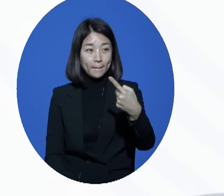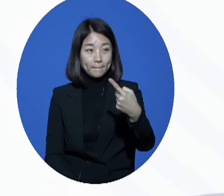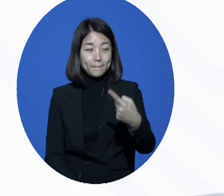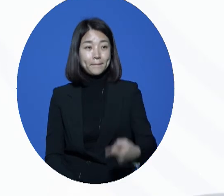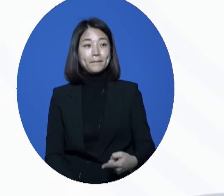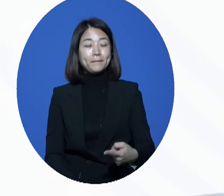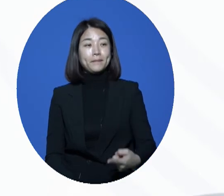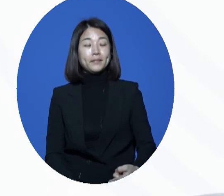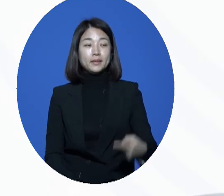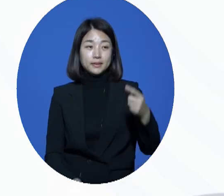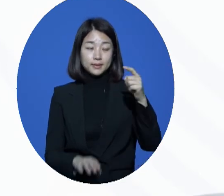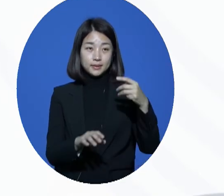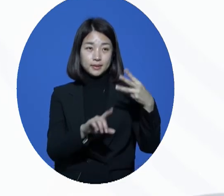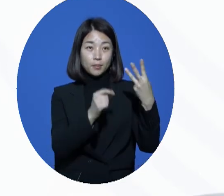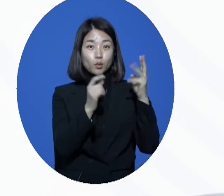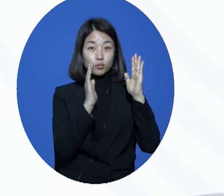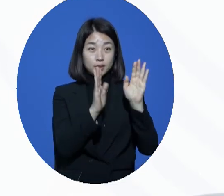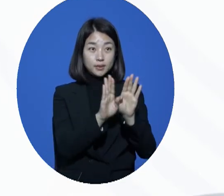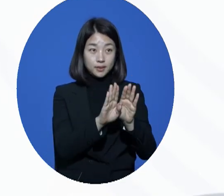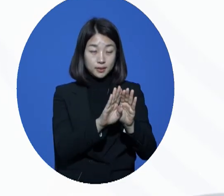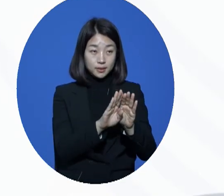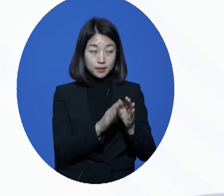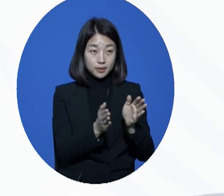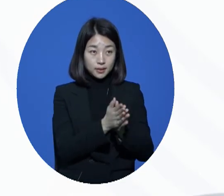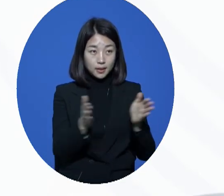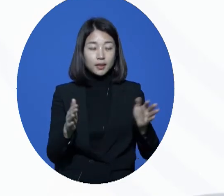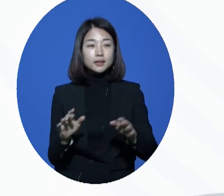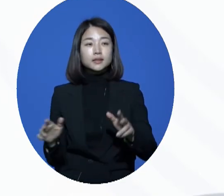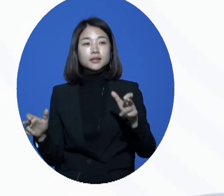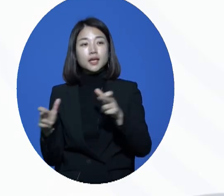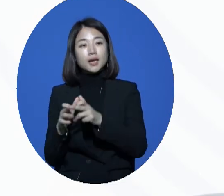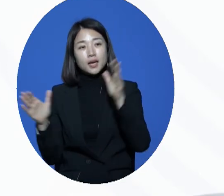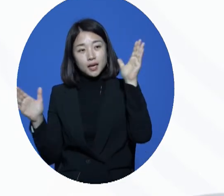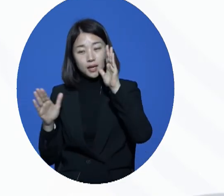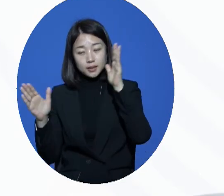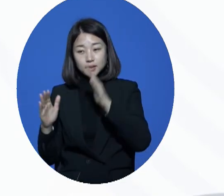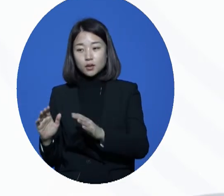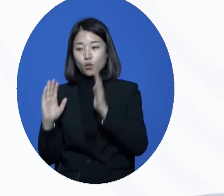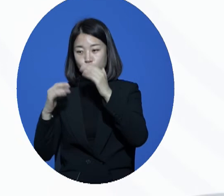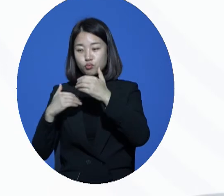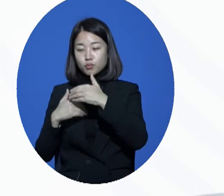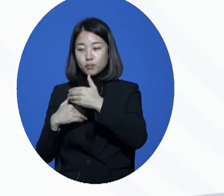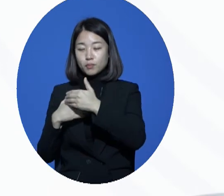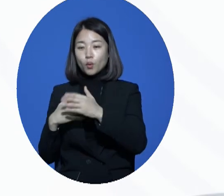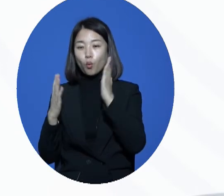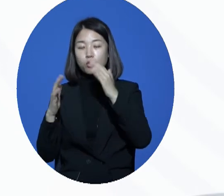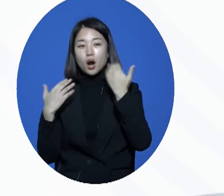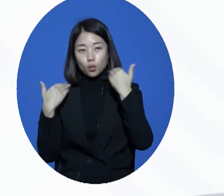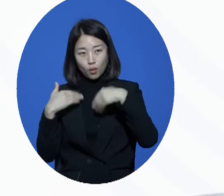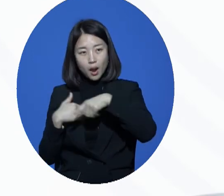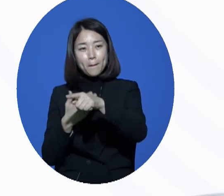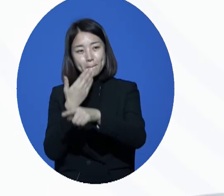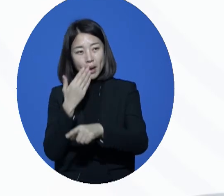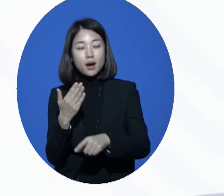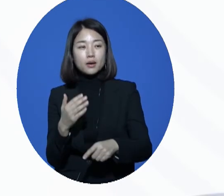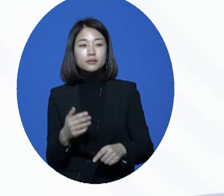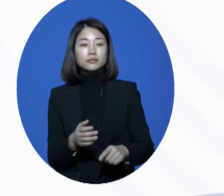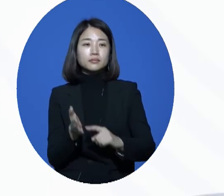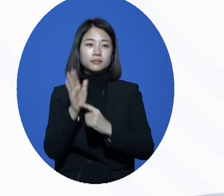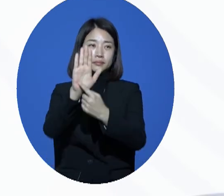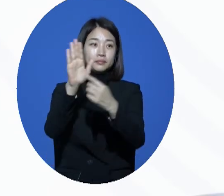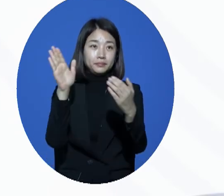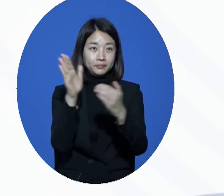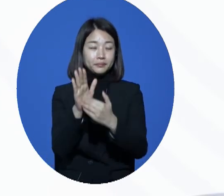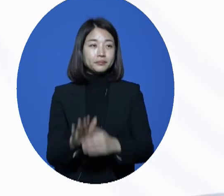새학기 장애 학생에 대한 등교 수업 지원을 확대하고 매일 등교 방침을 발표했습니다. 그래서